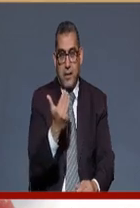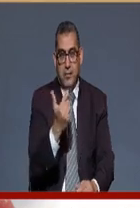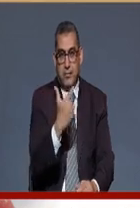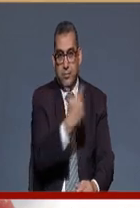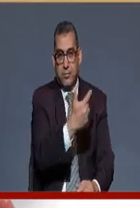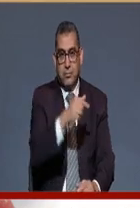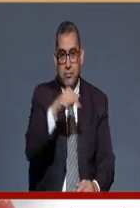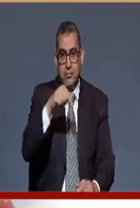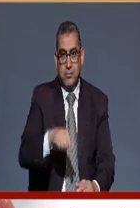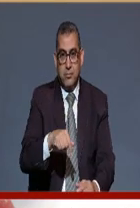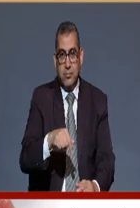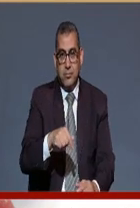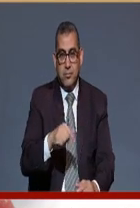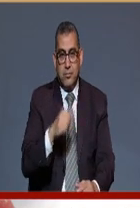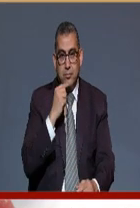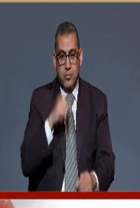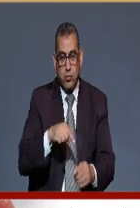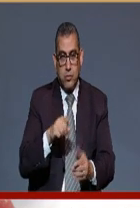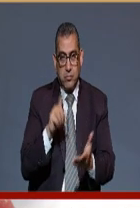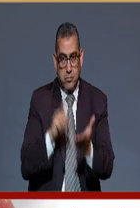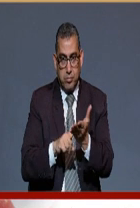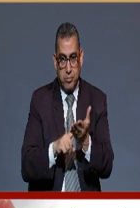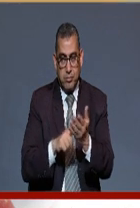الآن مراسم تسليم